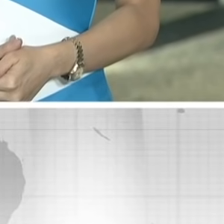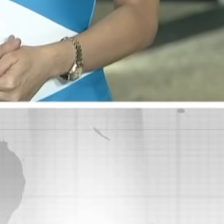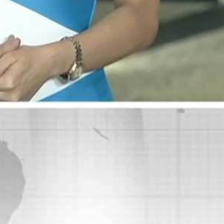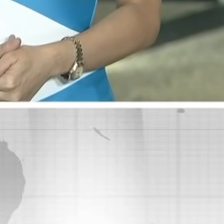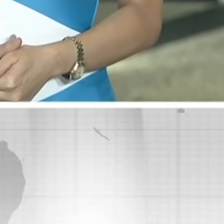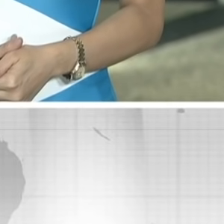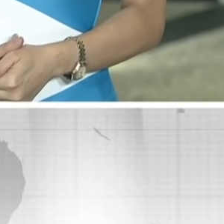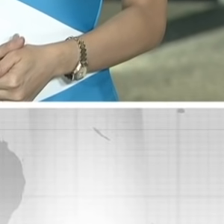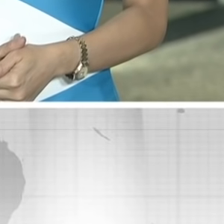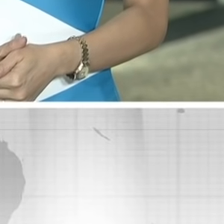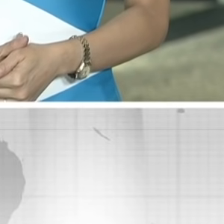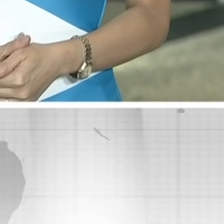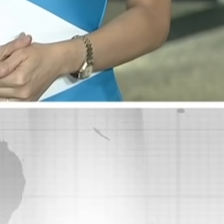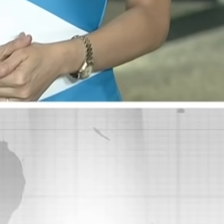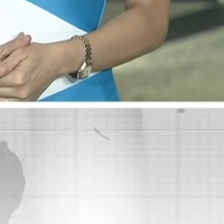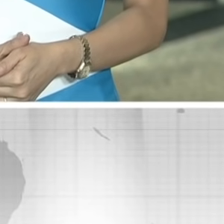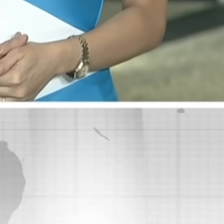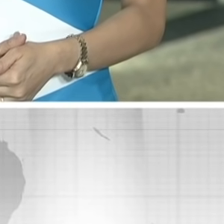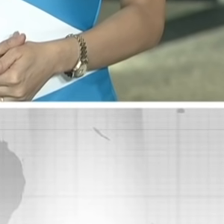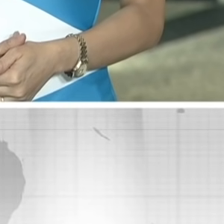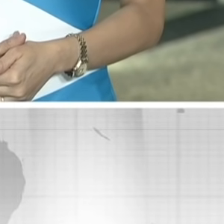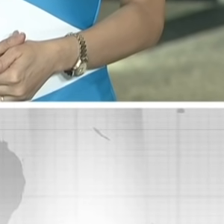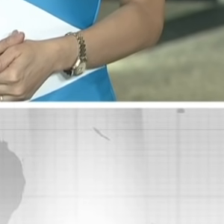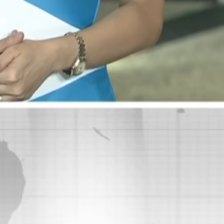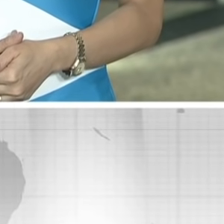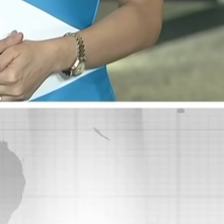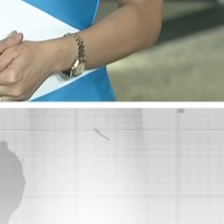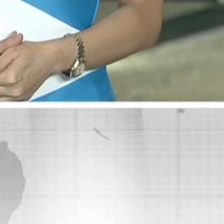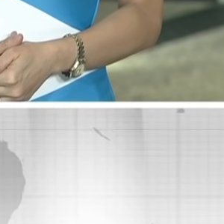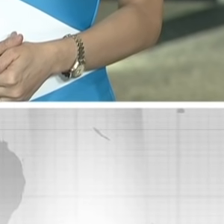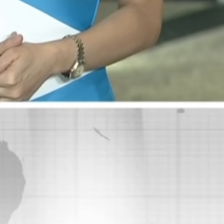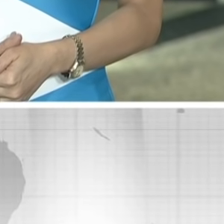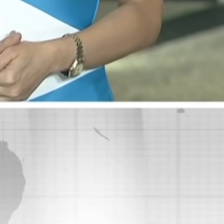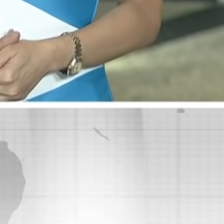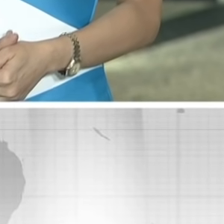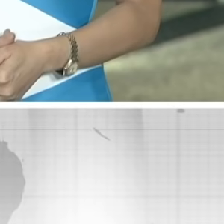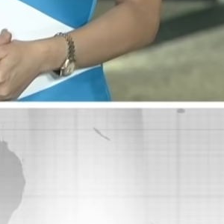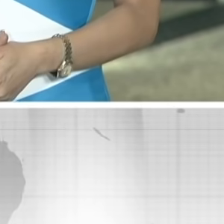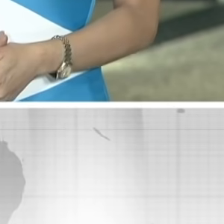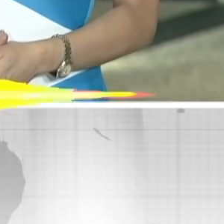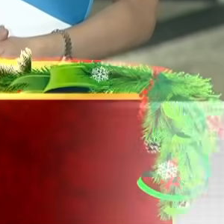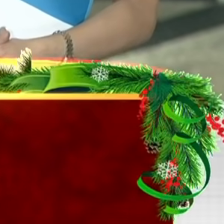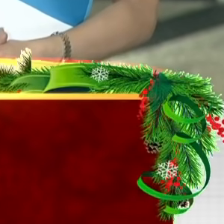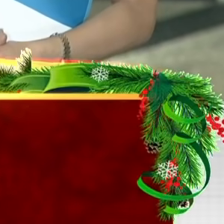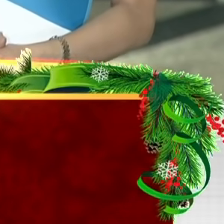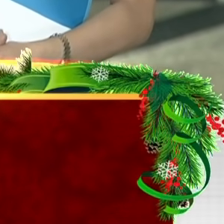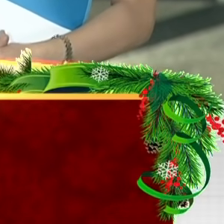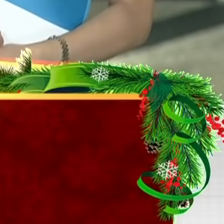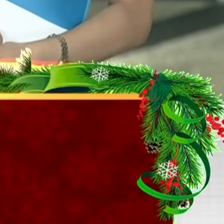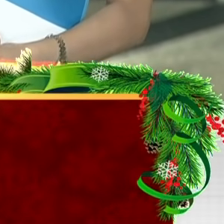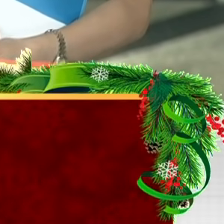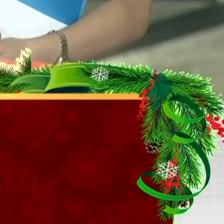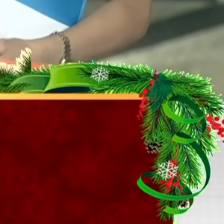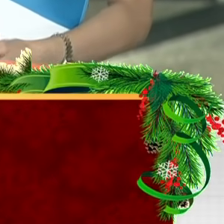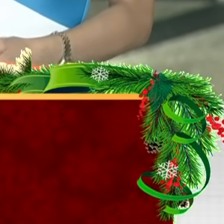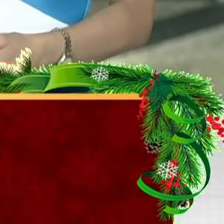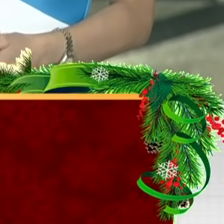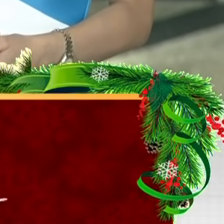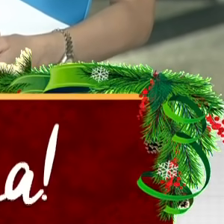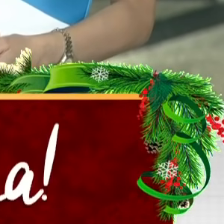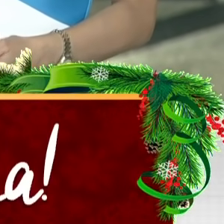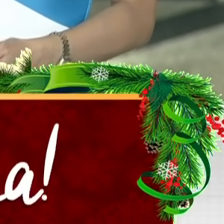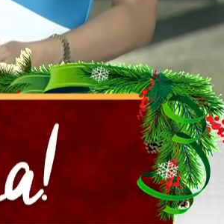Yan ang mga balitang binantayan namin para sa inyo. Ako po si Karen Davila. 38 days na lamang, Pasko